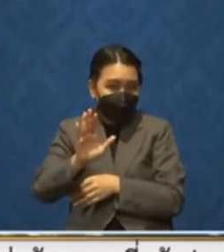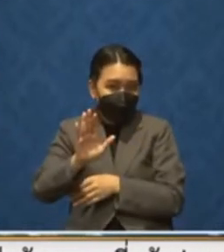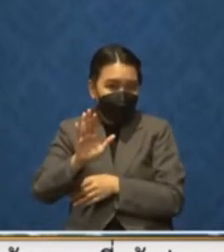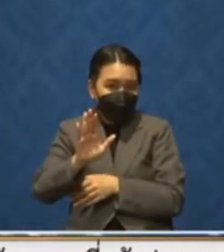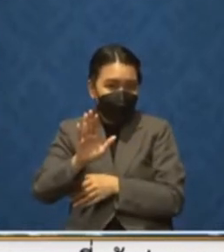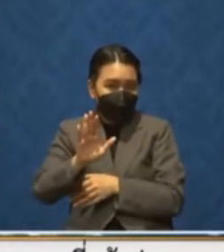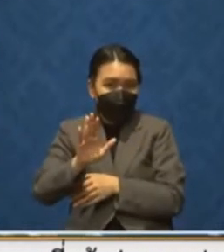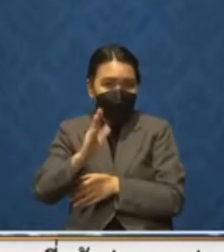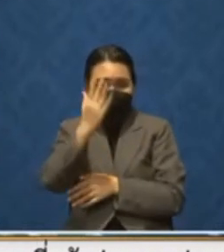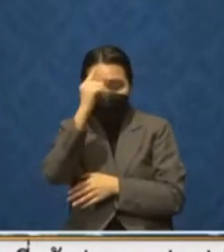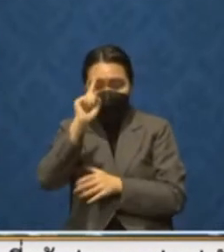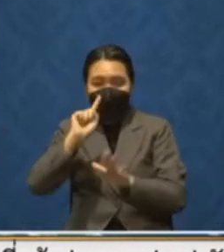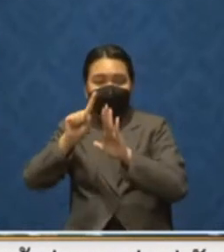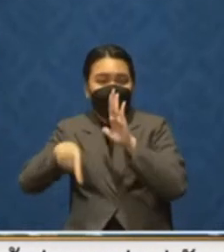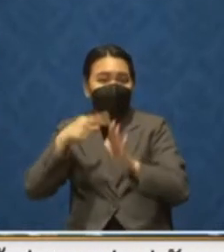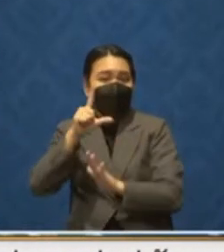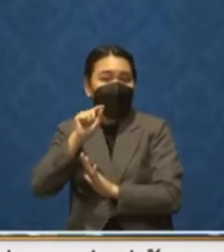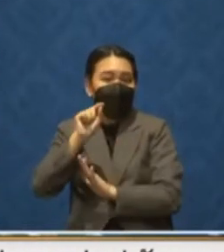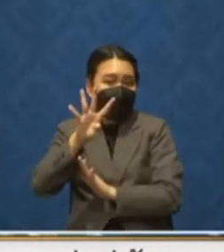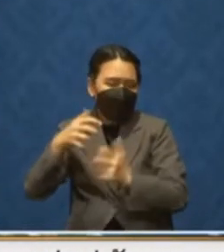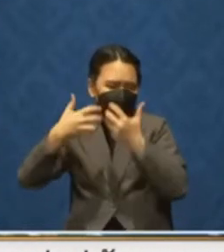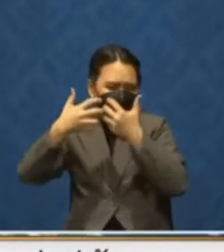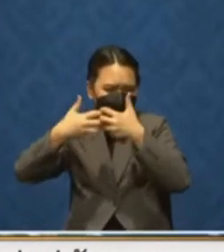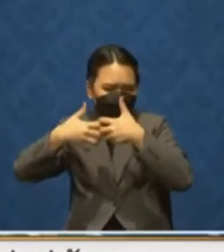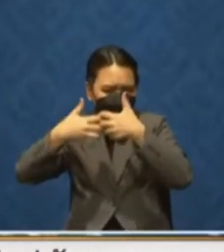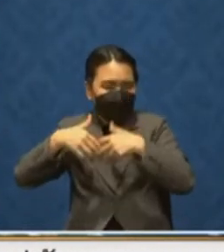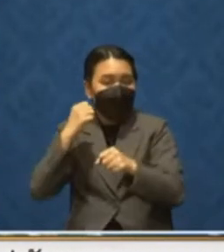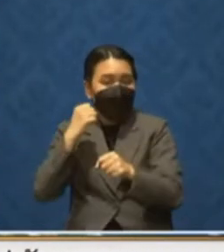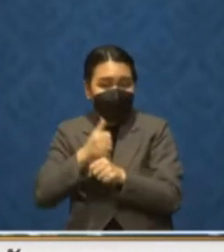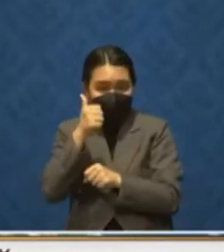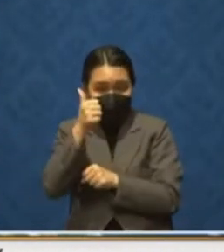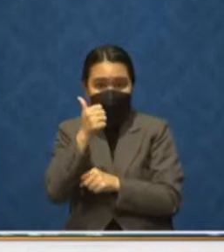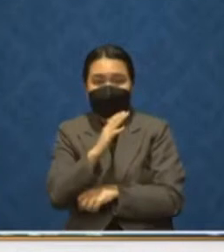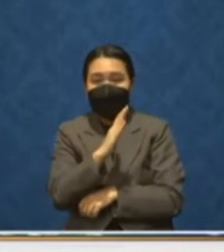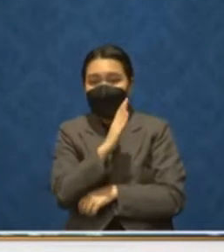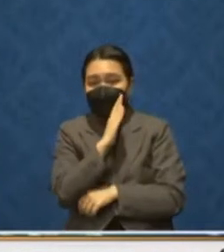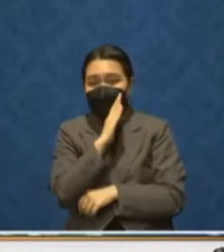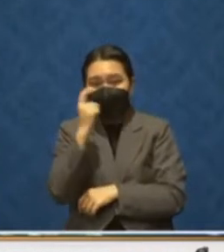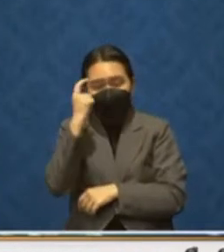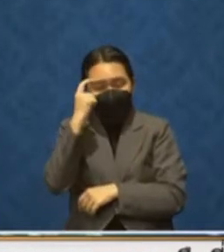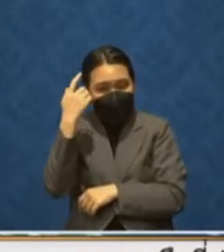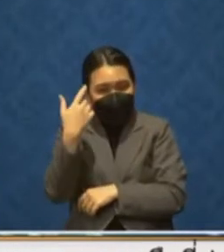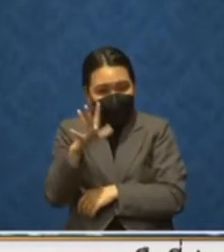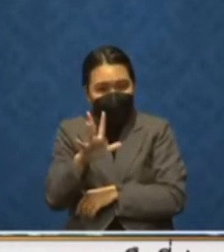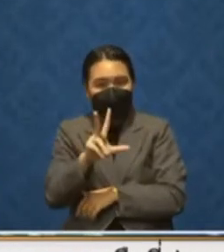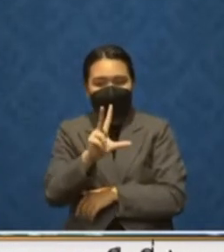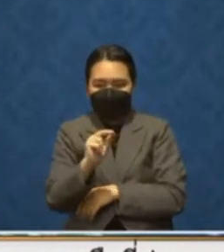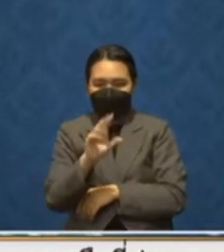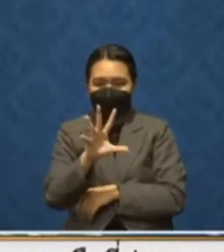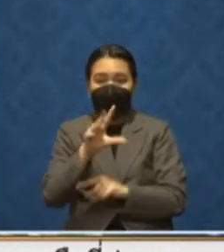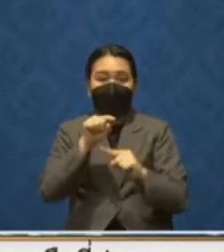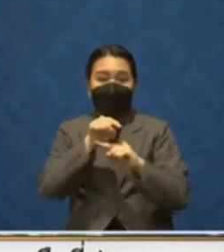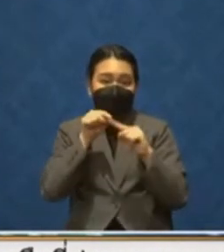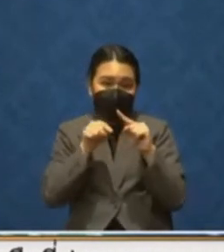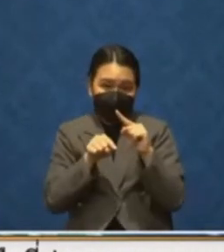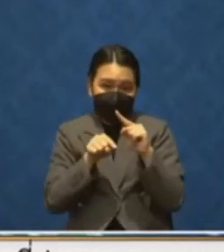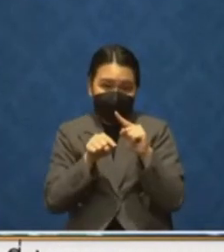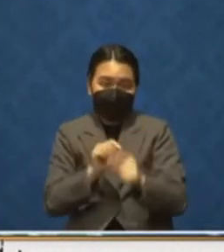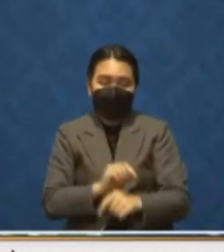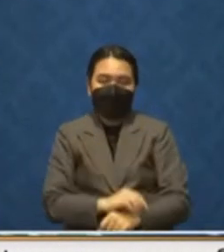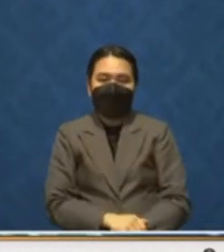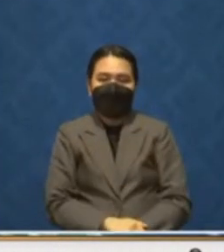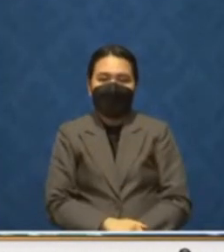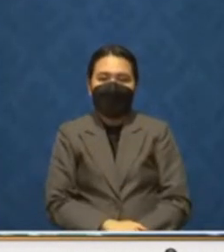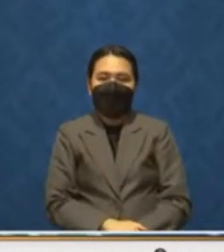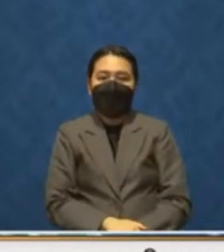ได้ตลอดเวลาถ้ากำนวนอย่างนี้แล้วตัวเลขก็คือ 35เปอร์เซ็นต์แต่